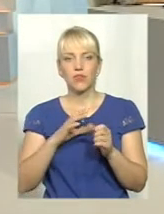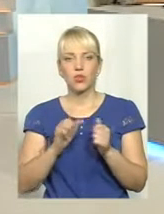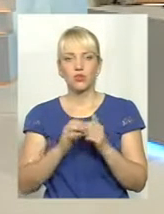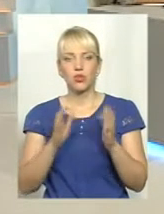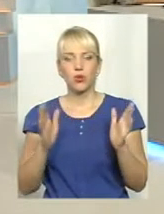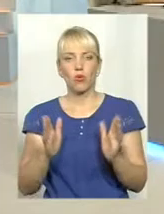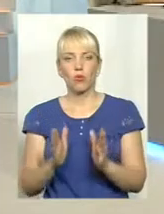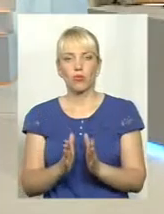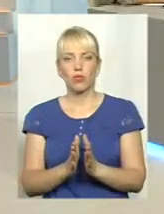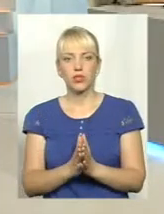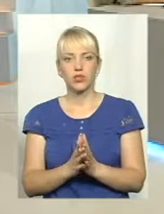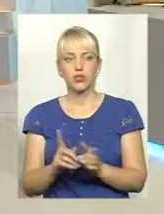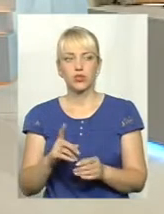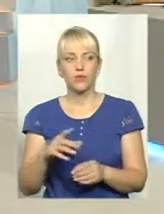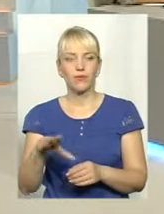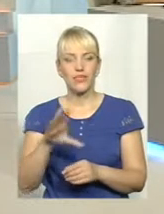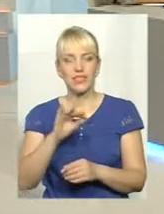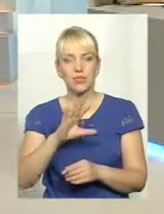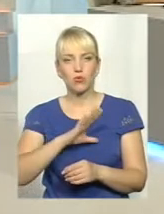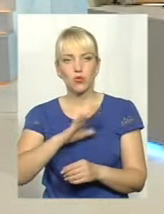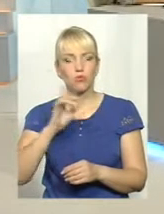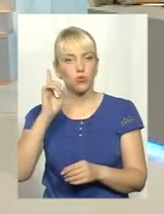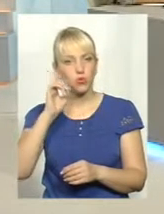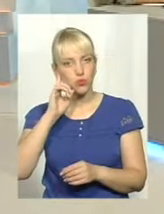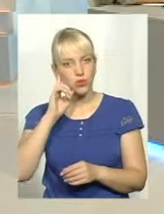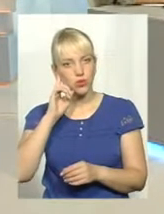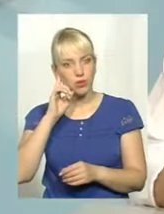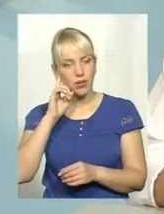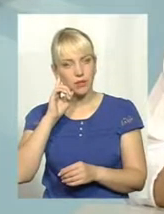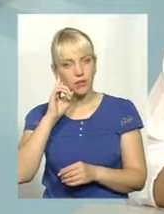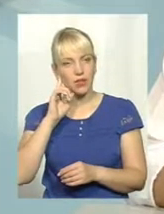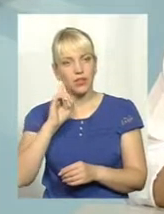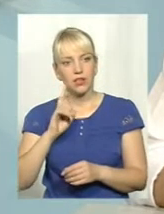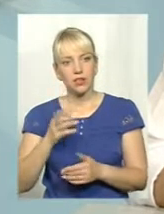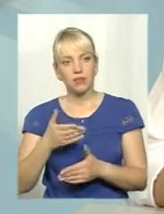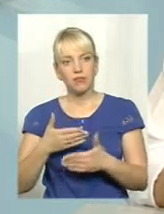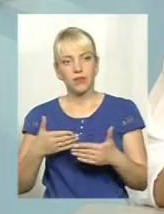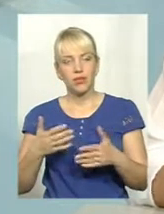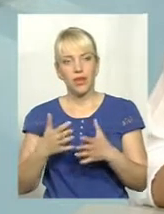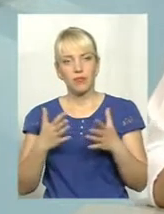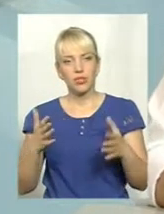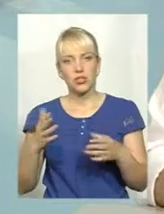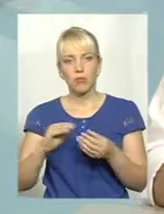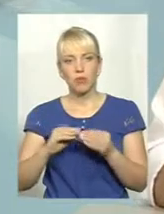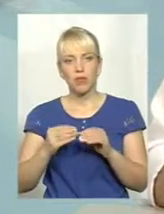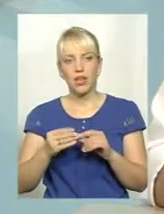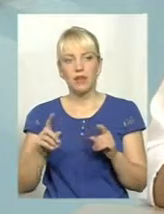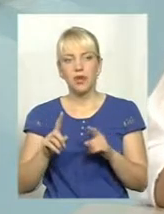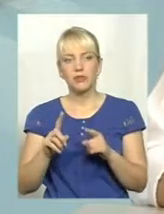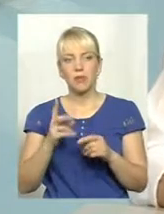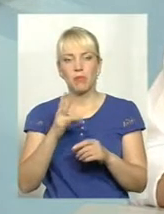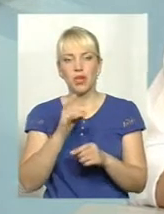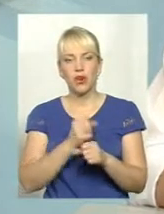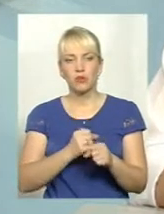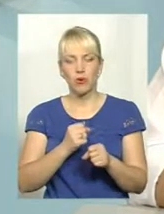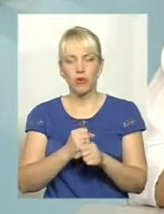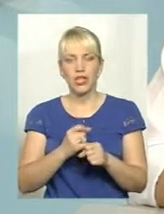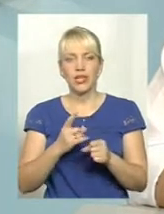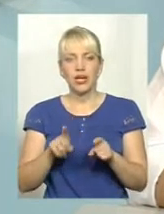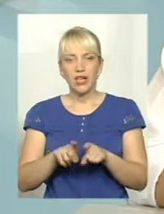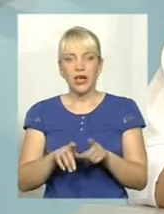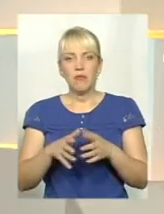також кілька годин часу, щоб долучитись до розробки бренду області. Можливо, у них є інші думки, не тільки однієї